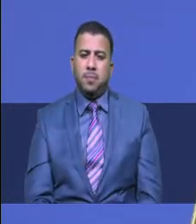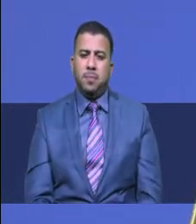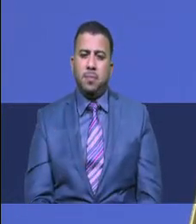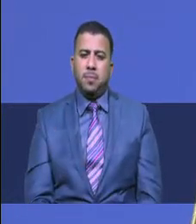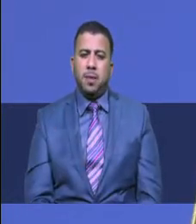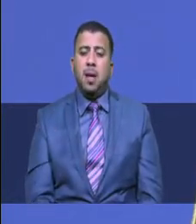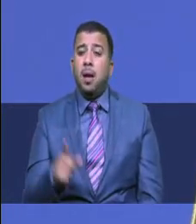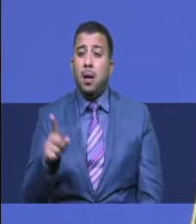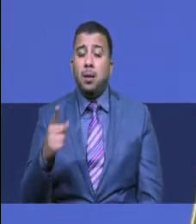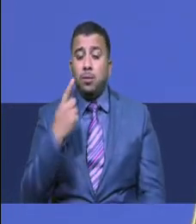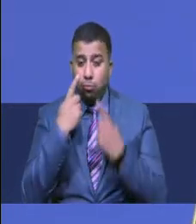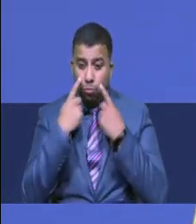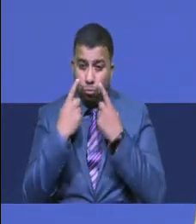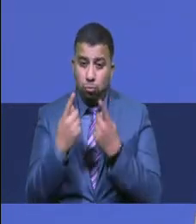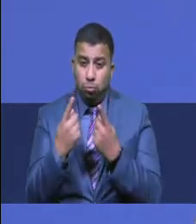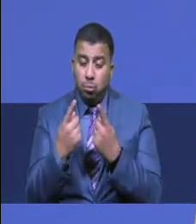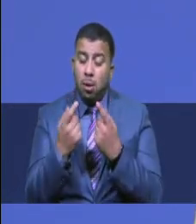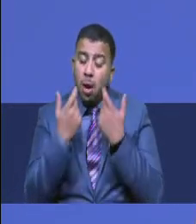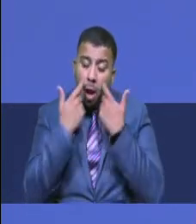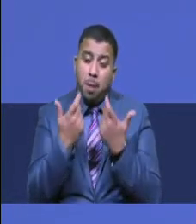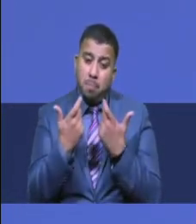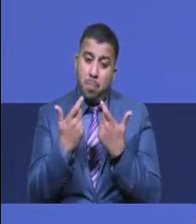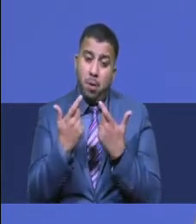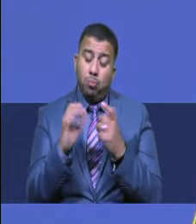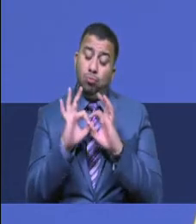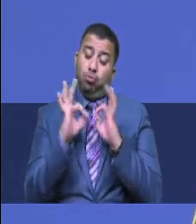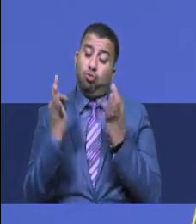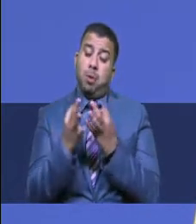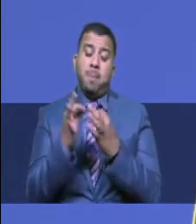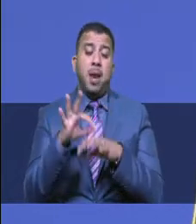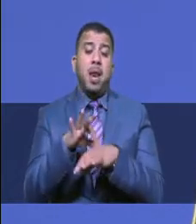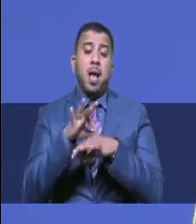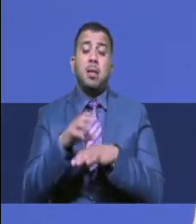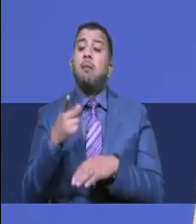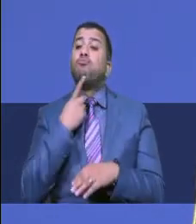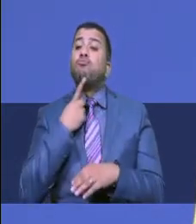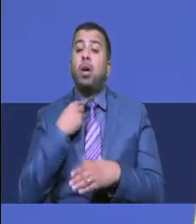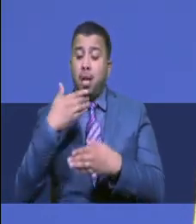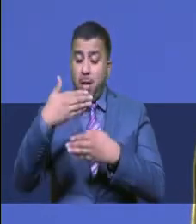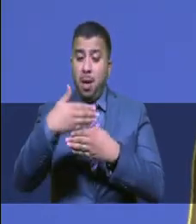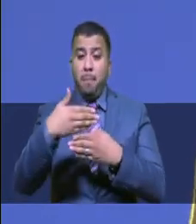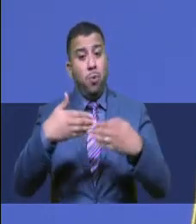أن يراعوا المجتمع، وإذا أرادوا أن يبنوا